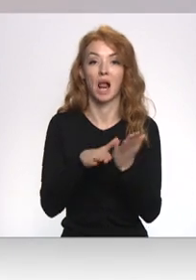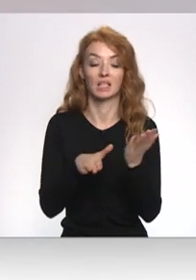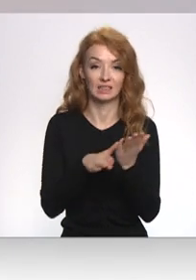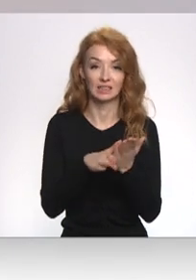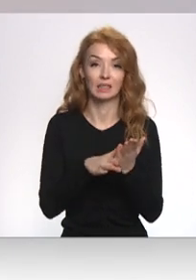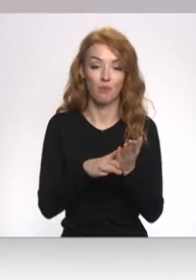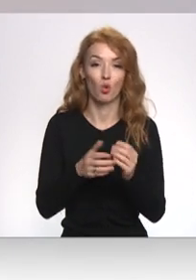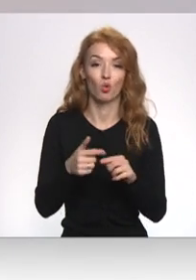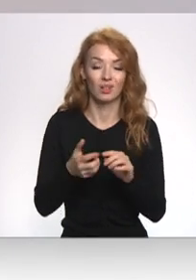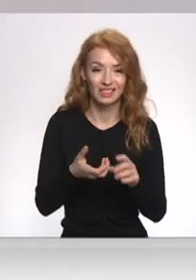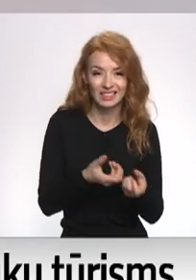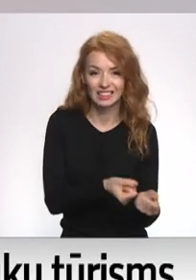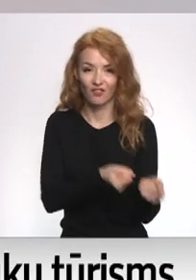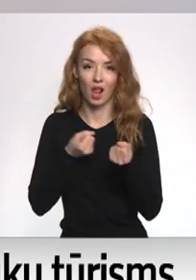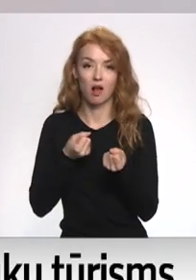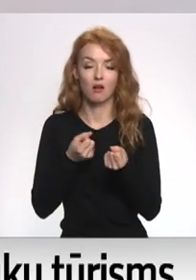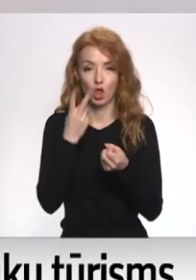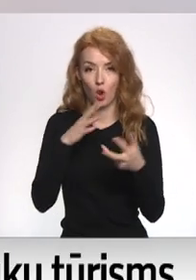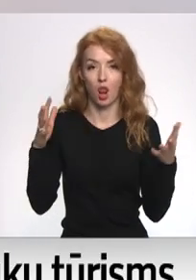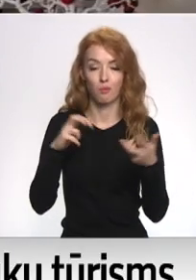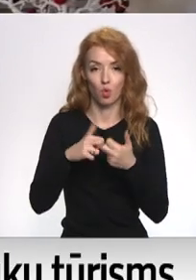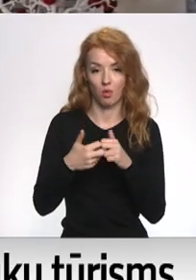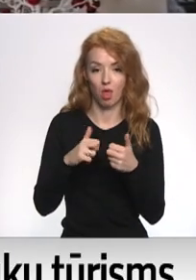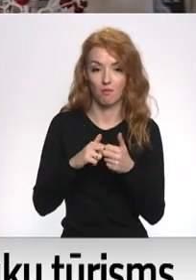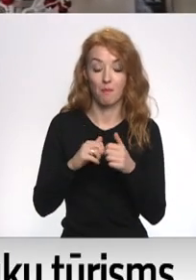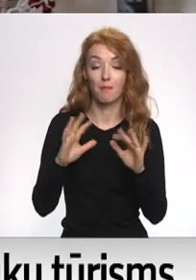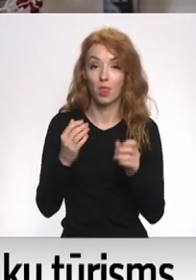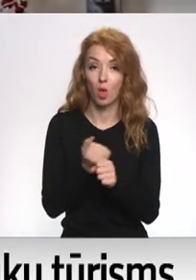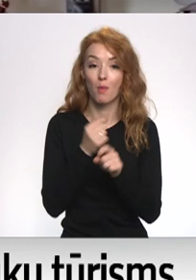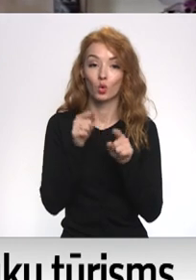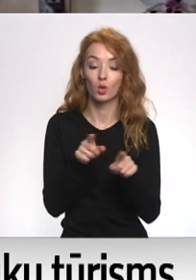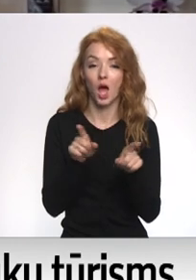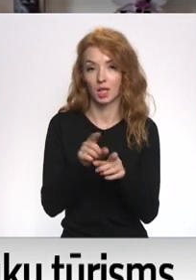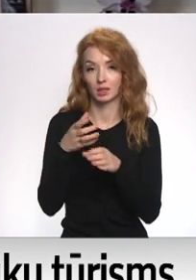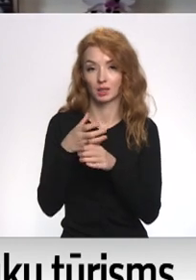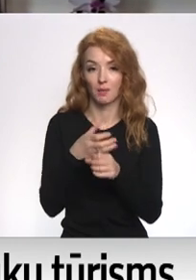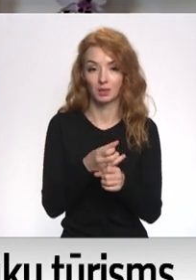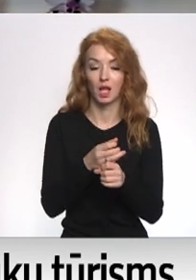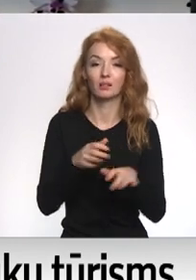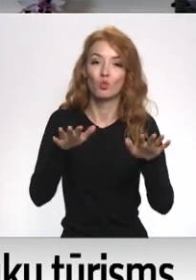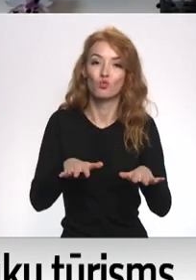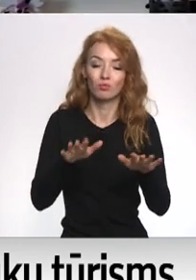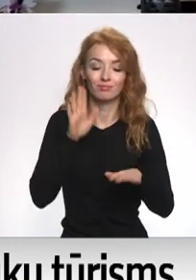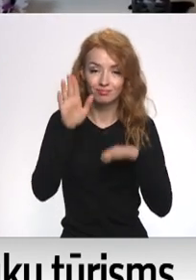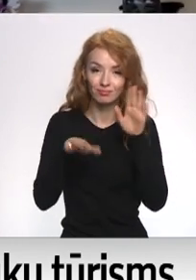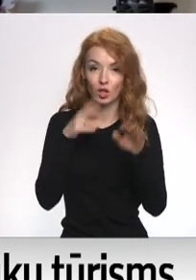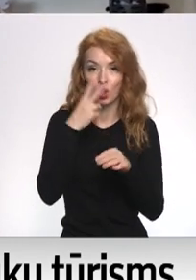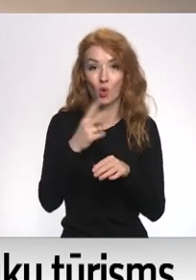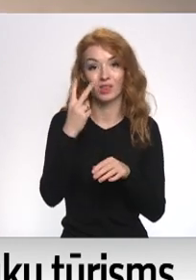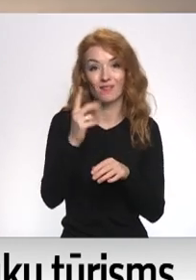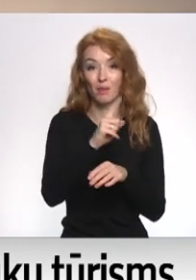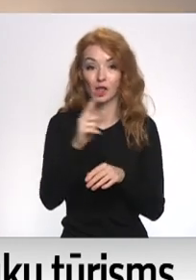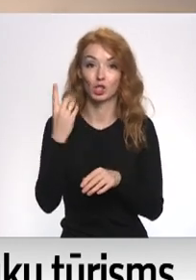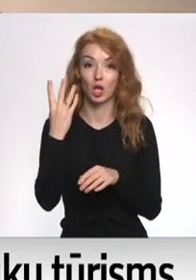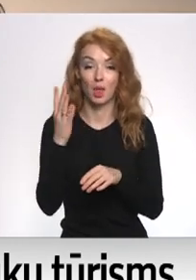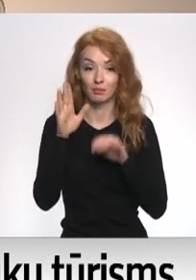un to tās vietas diezgan lielā mērā. Taču arī tur samazinājies pavadīto nakšu skaits no vidēji